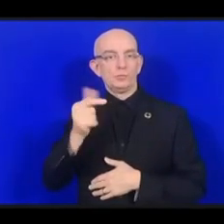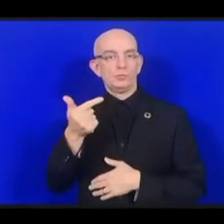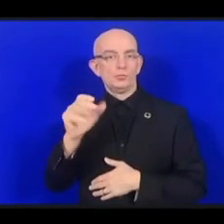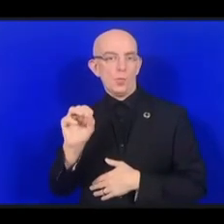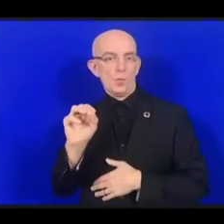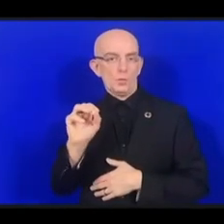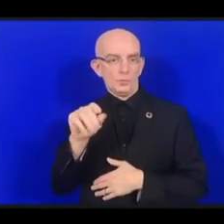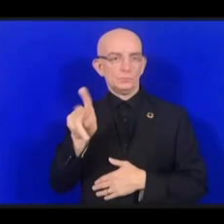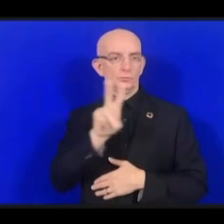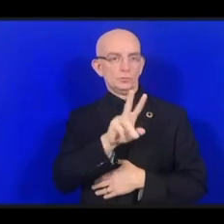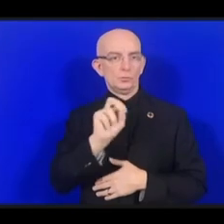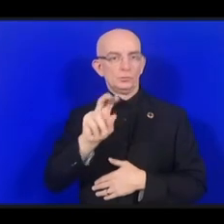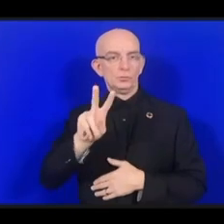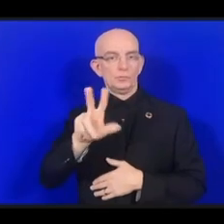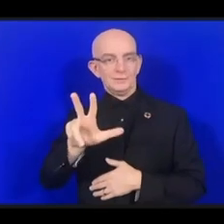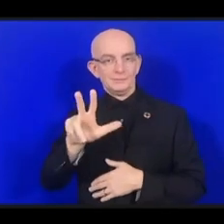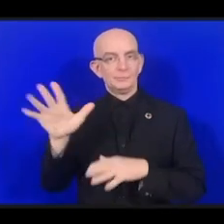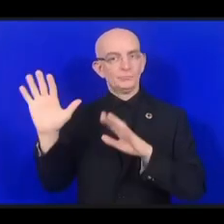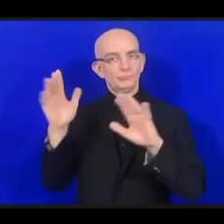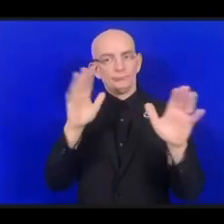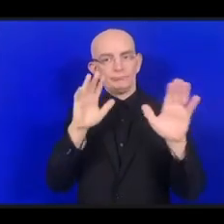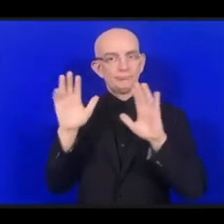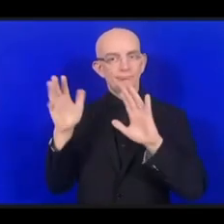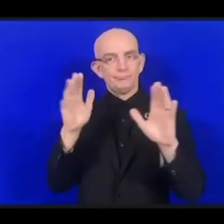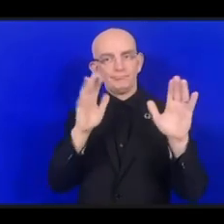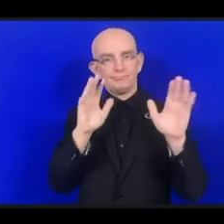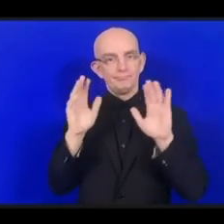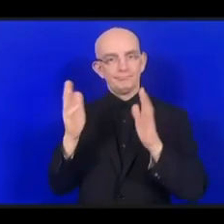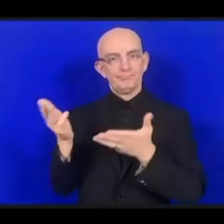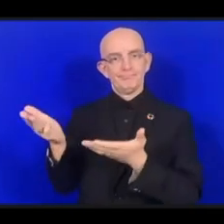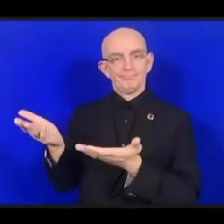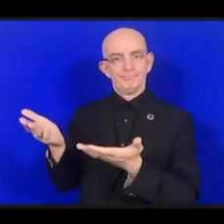Sean prêtre en chef du temple